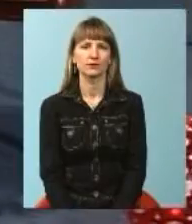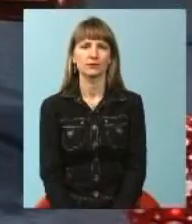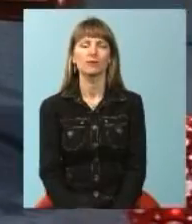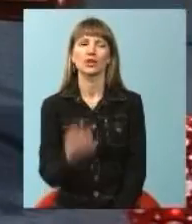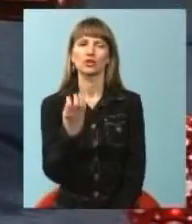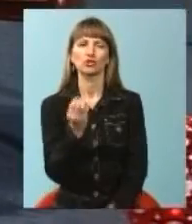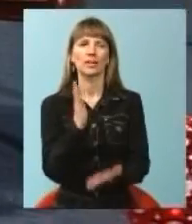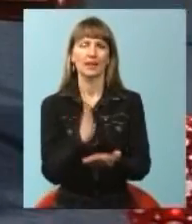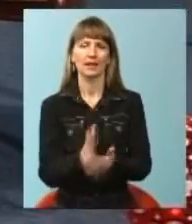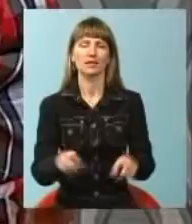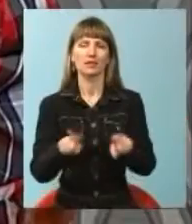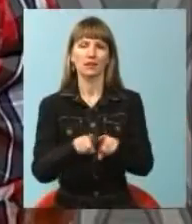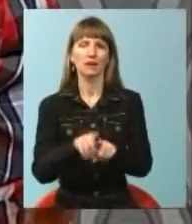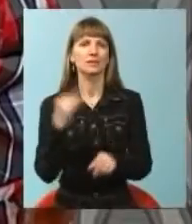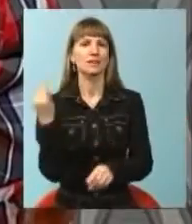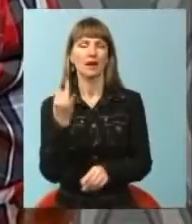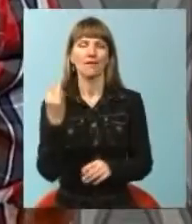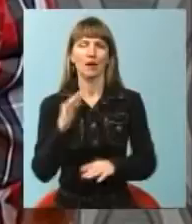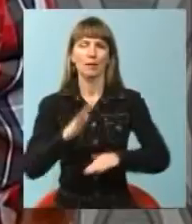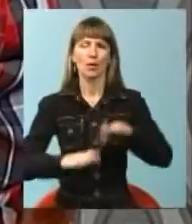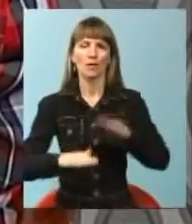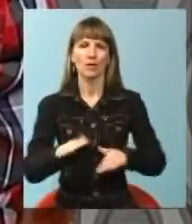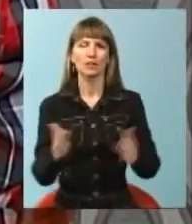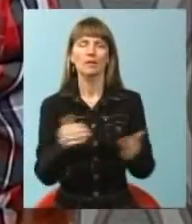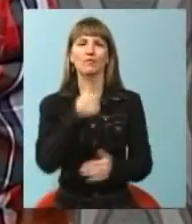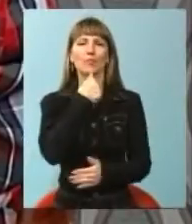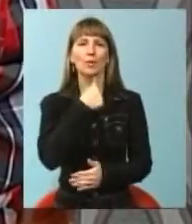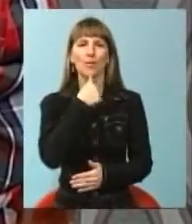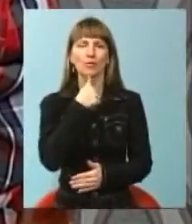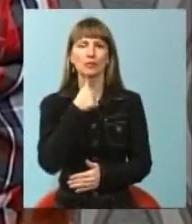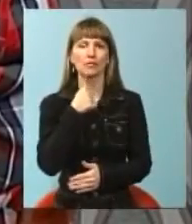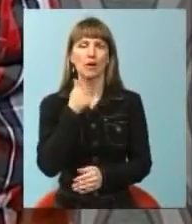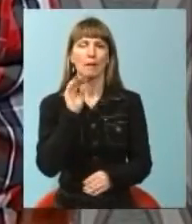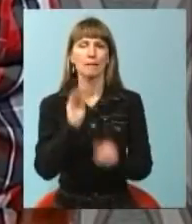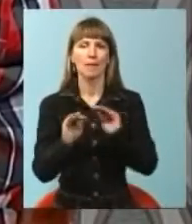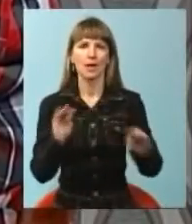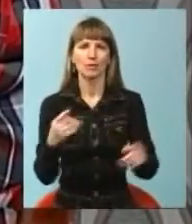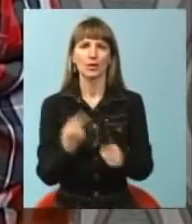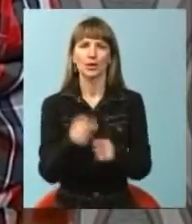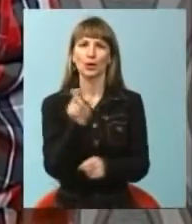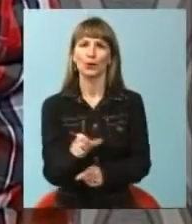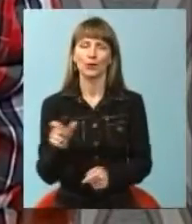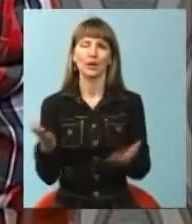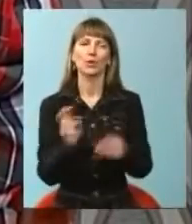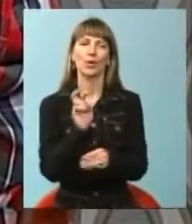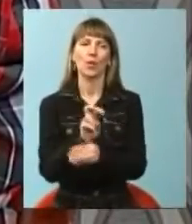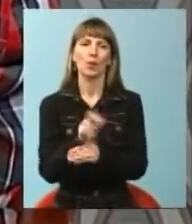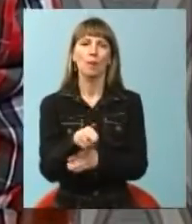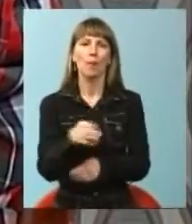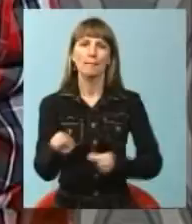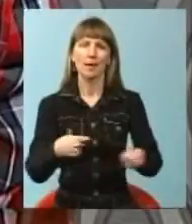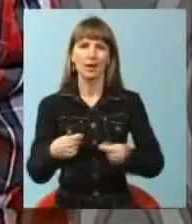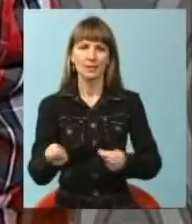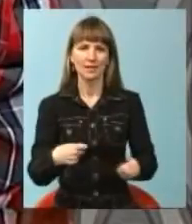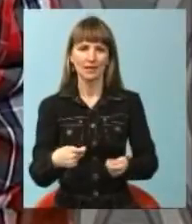А ще є така і цікава взагалі професія, як випробовувач меблів. Це такі люди, котрі ходять по магазинам